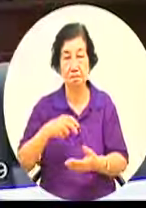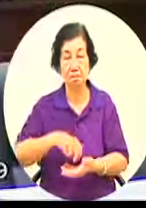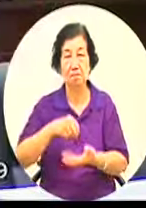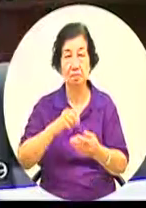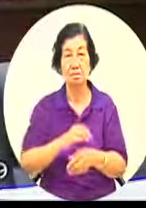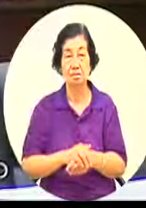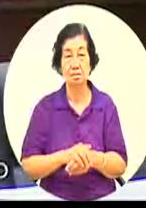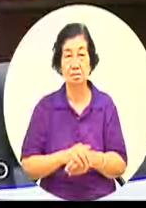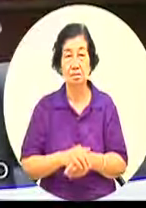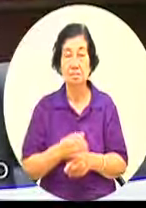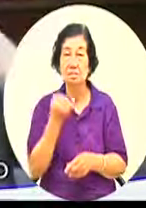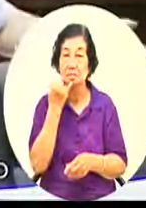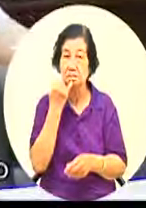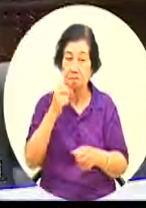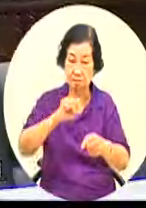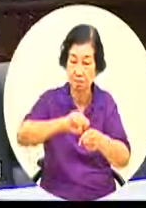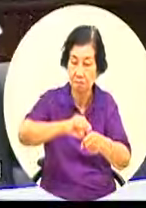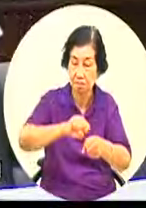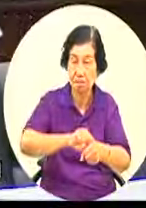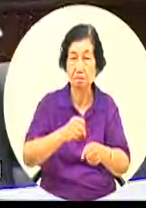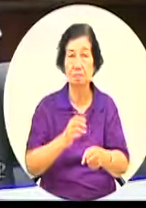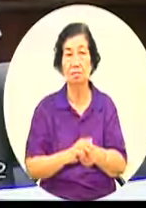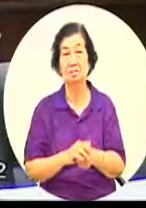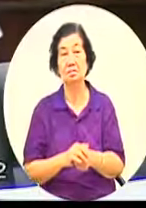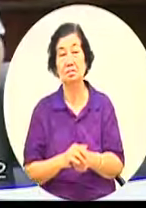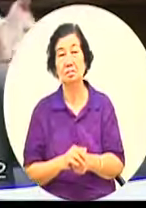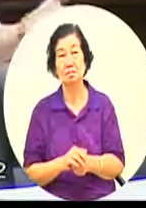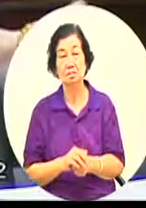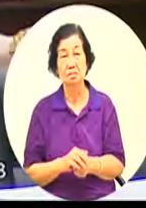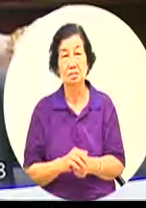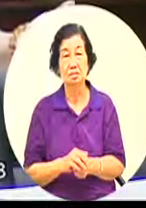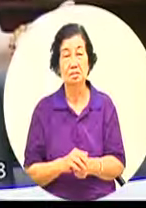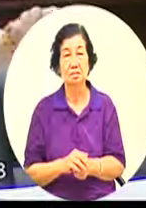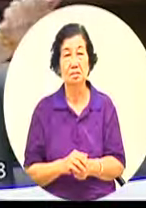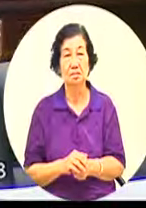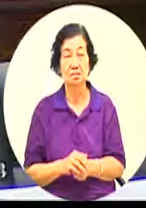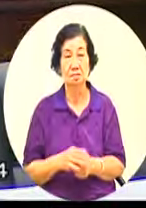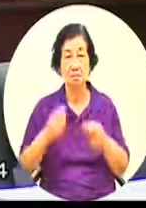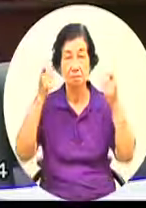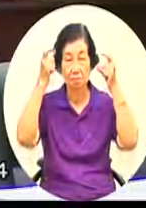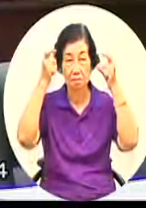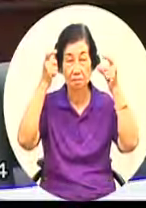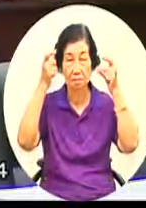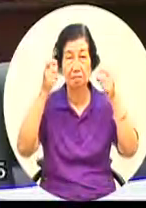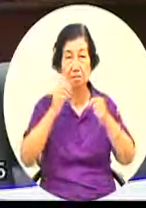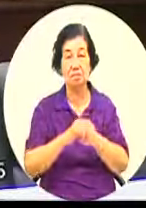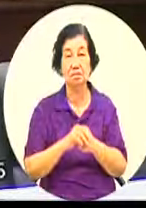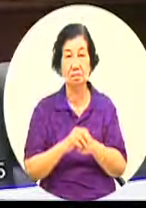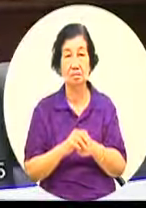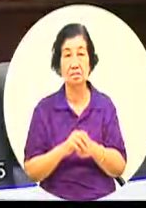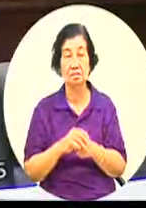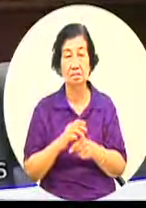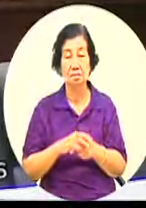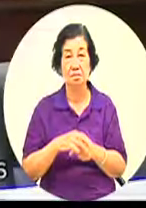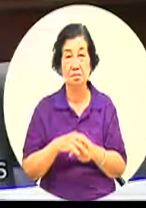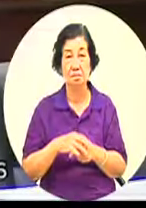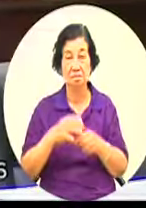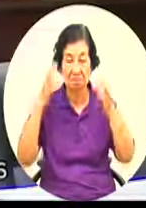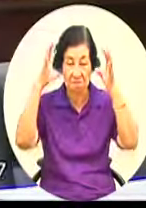办。这个城市我觉得，因为我们高雄，第一个空，我们天气很